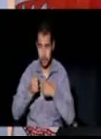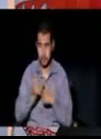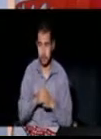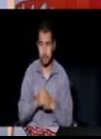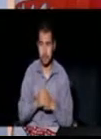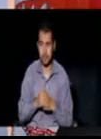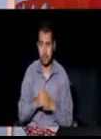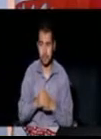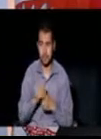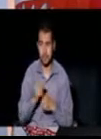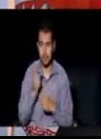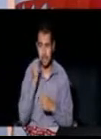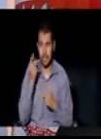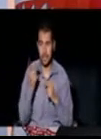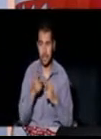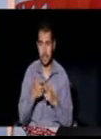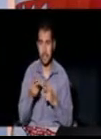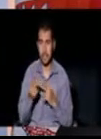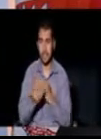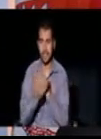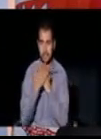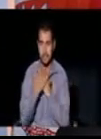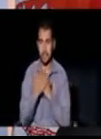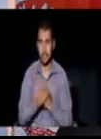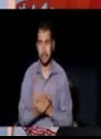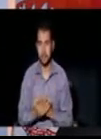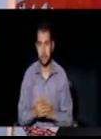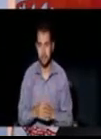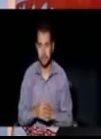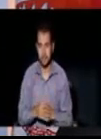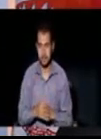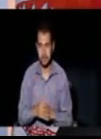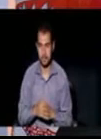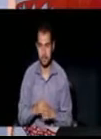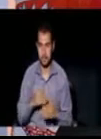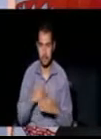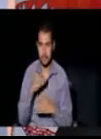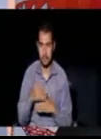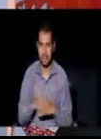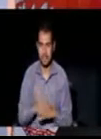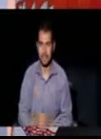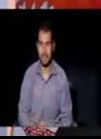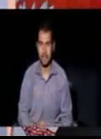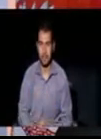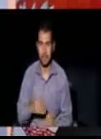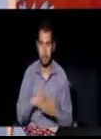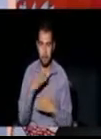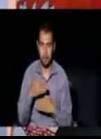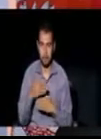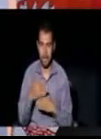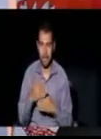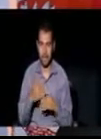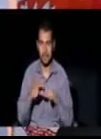بتدعمنا، في شركات بس انا مش هقول يعني اسميهم دلوقتي، لما بعد ما يعني ما